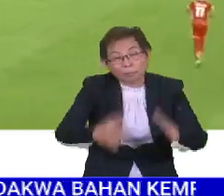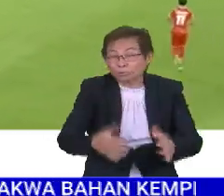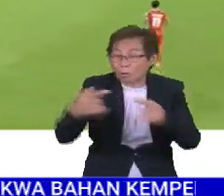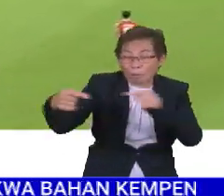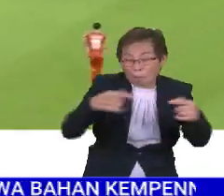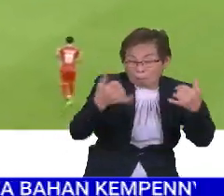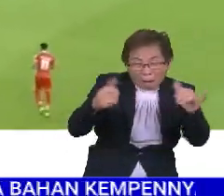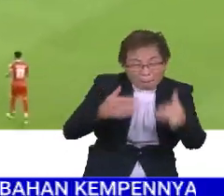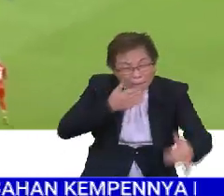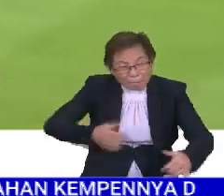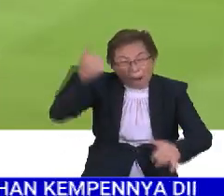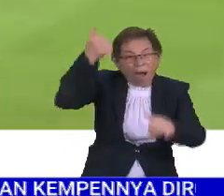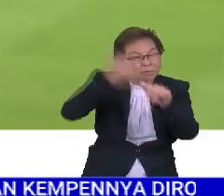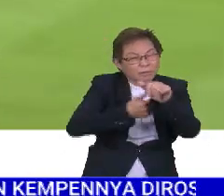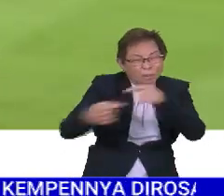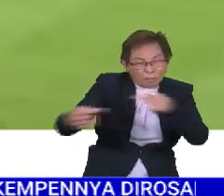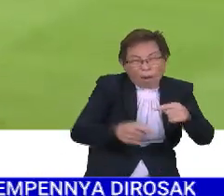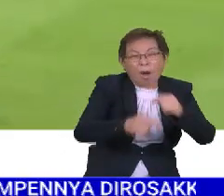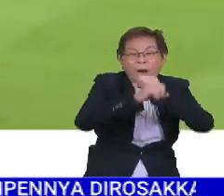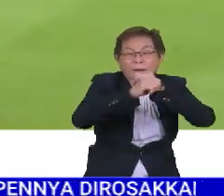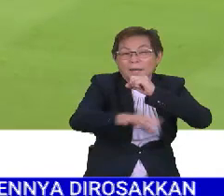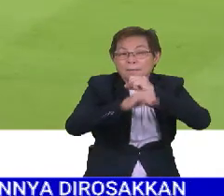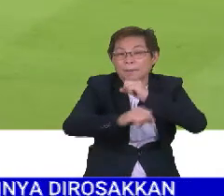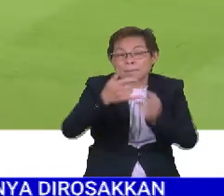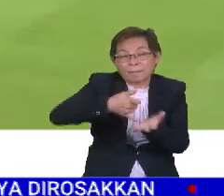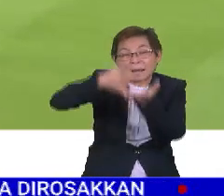terbaik dalam setiap perlawanan kempen Piala Malaysia ini.